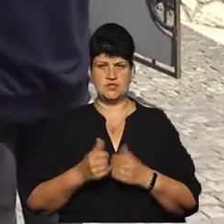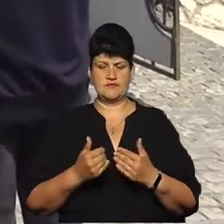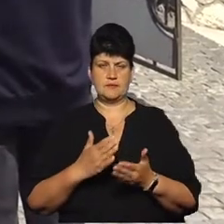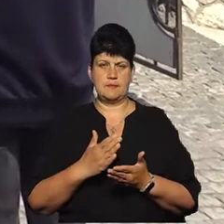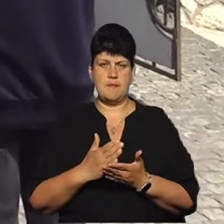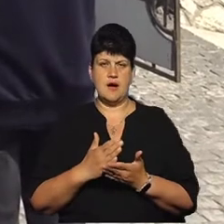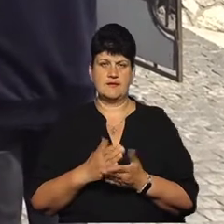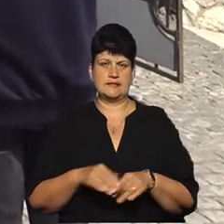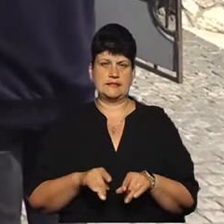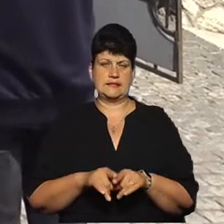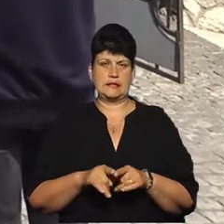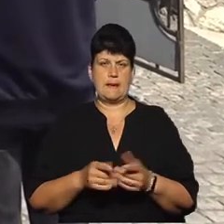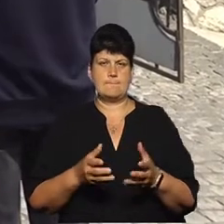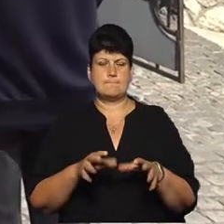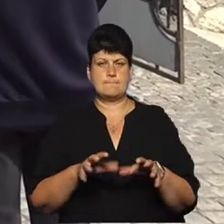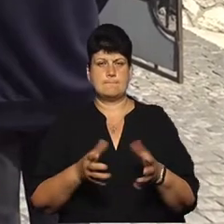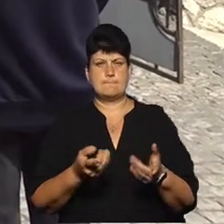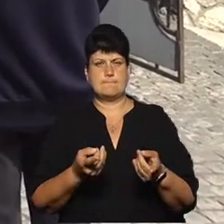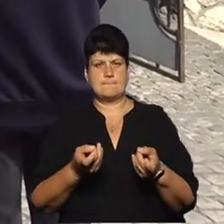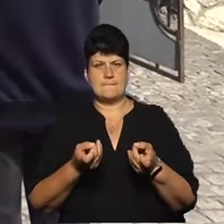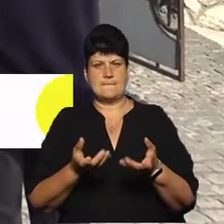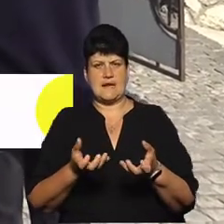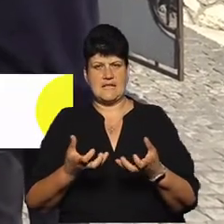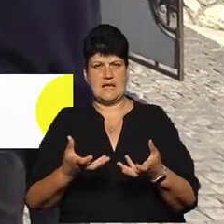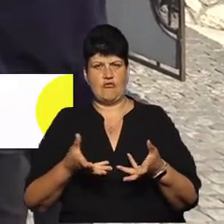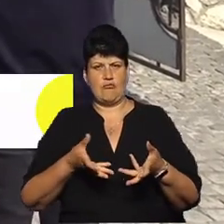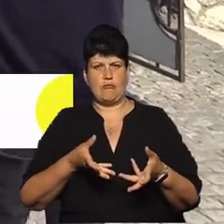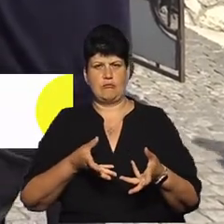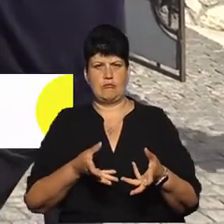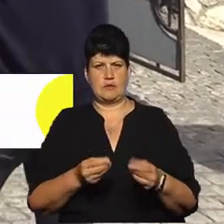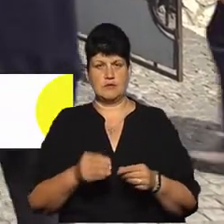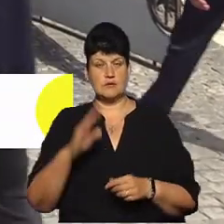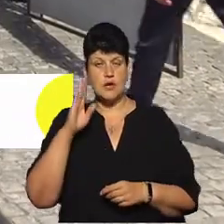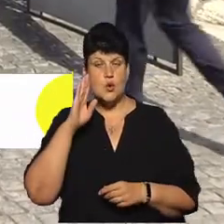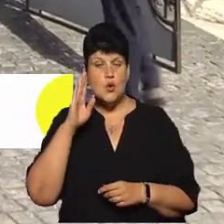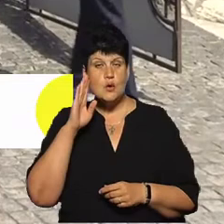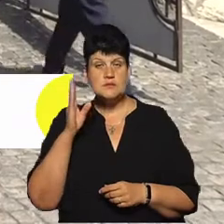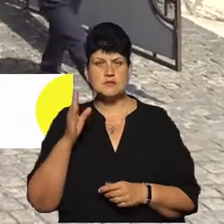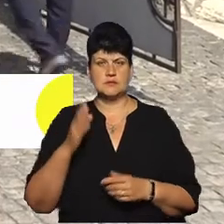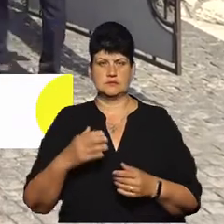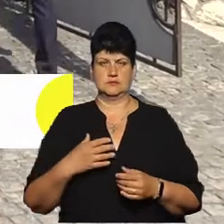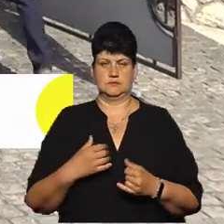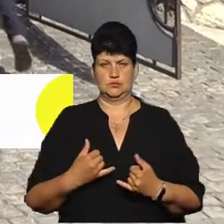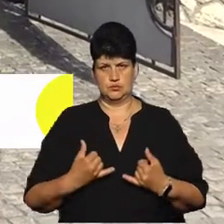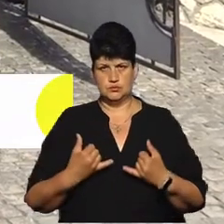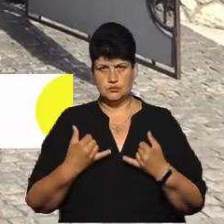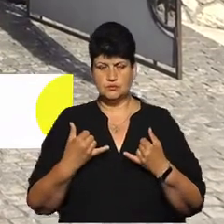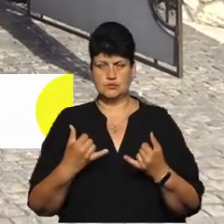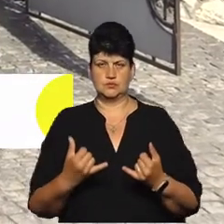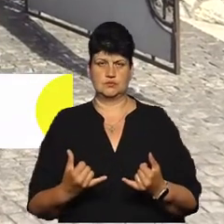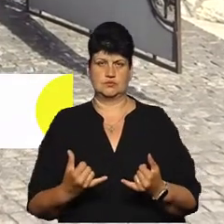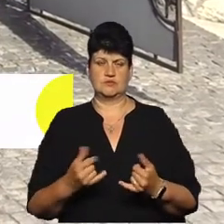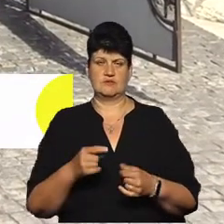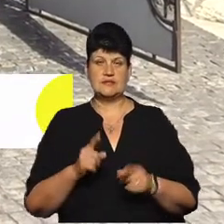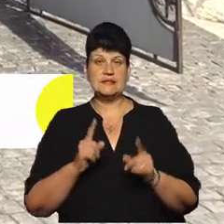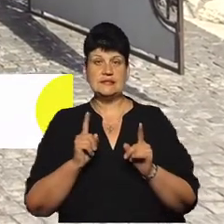такий притягальний вплив до себе хлопців, поважний. Він